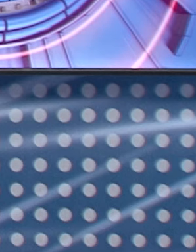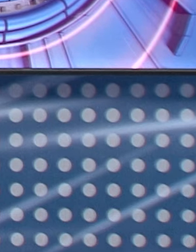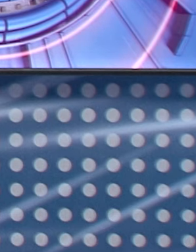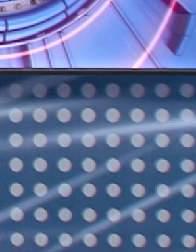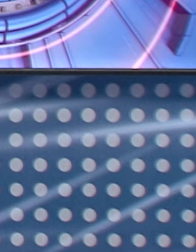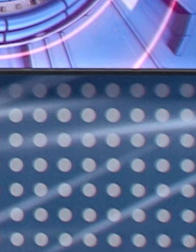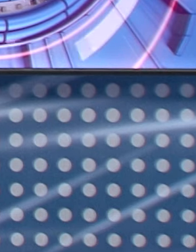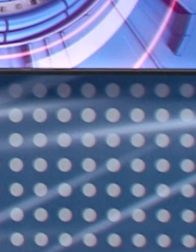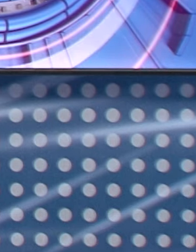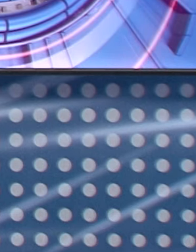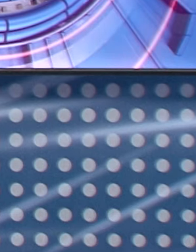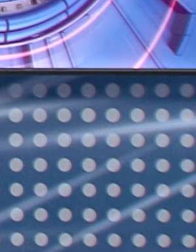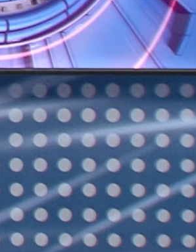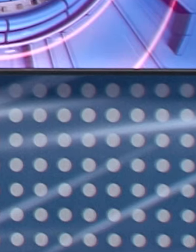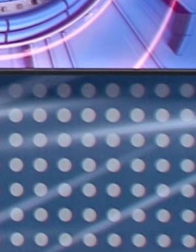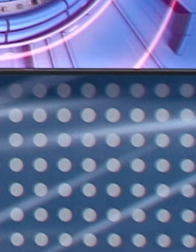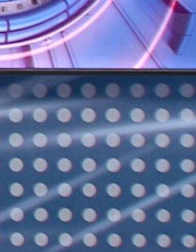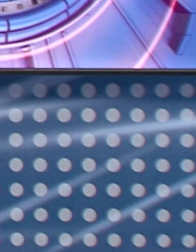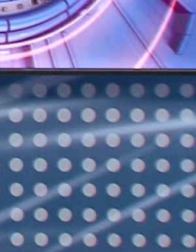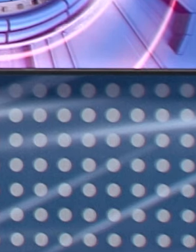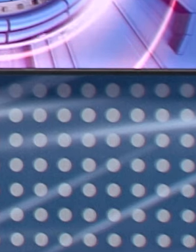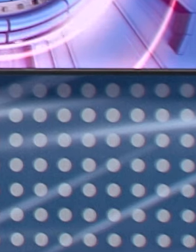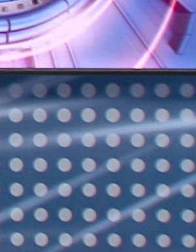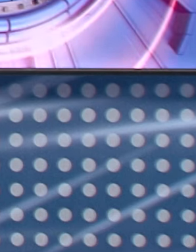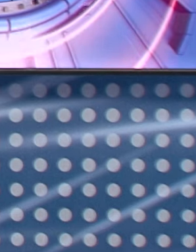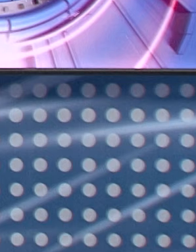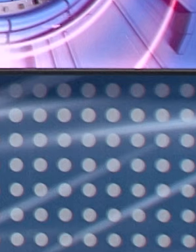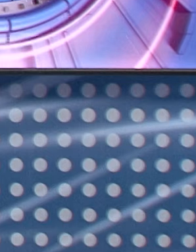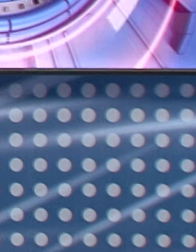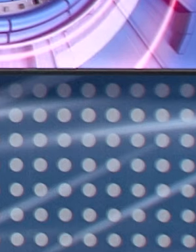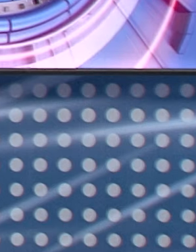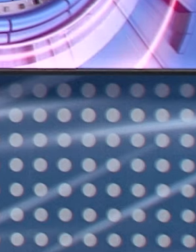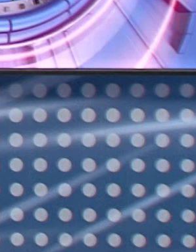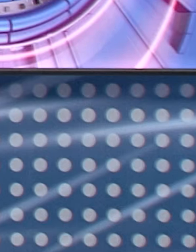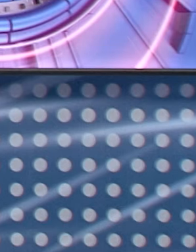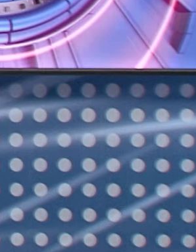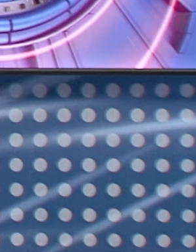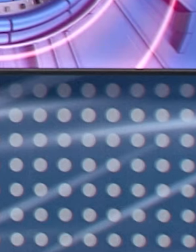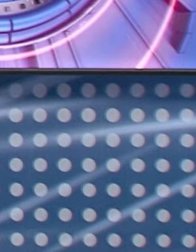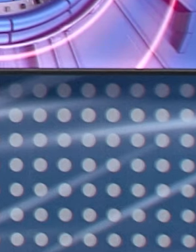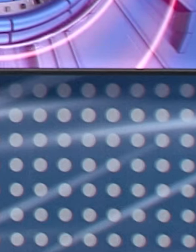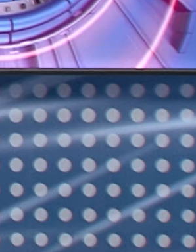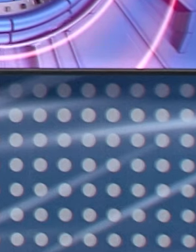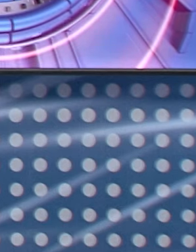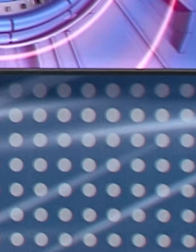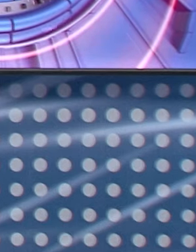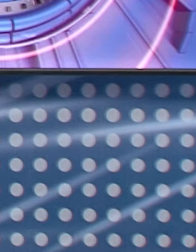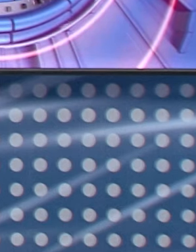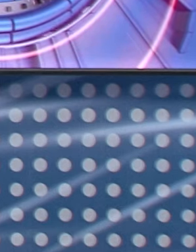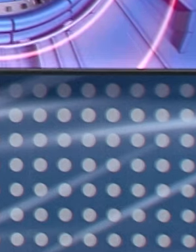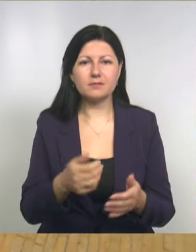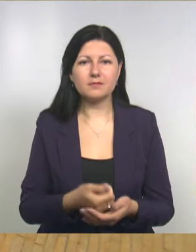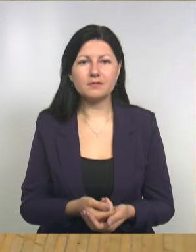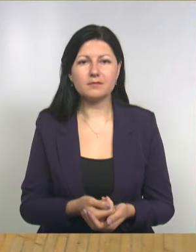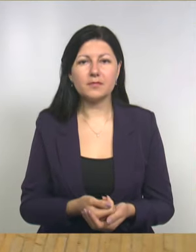право без экзаменов поступить в любой вуз страны. Оксана Черных познакомилась с ребятами и разузнала, насколько им труден учение